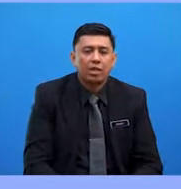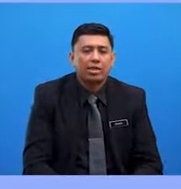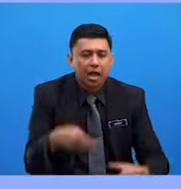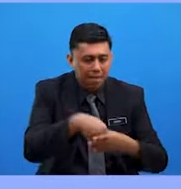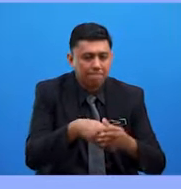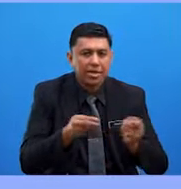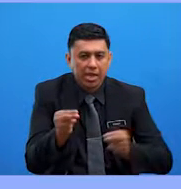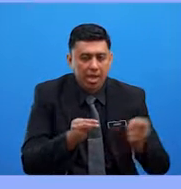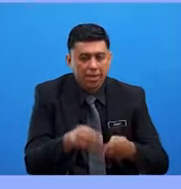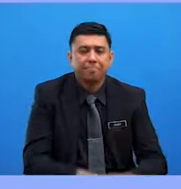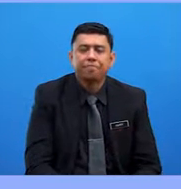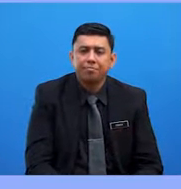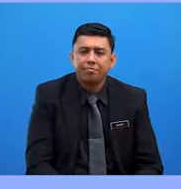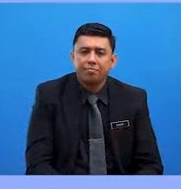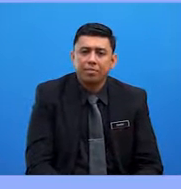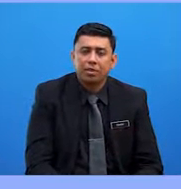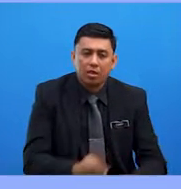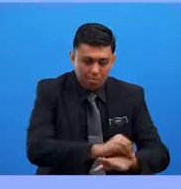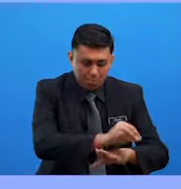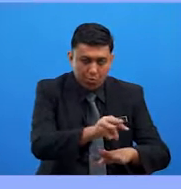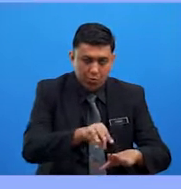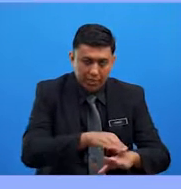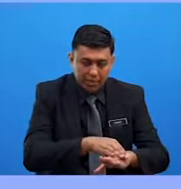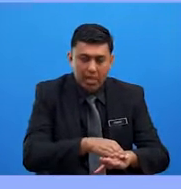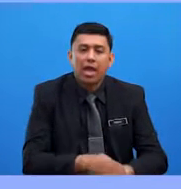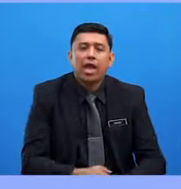seterusnya mempengaruhi nilai syarikat.